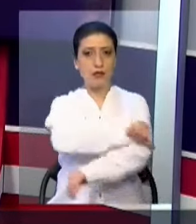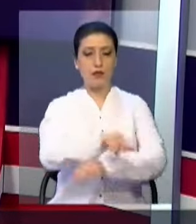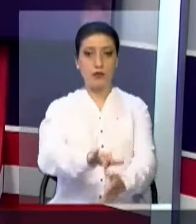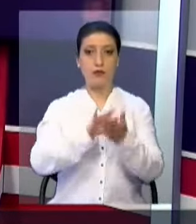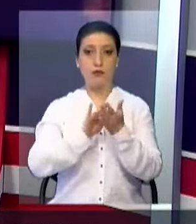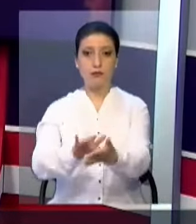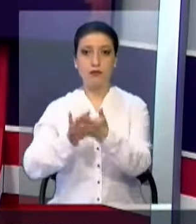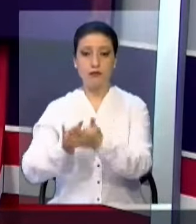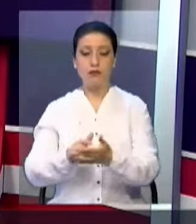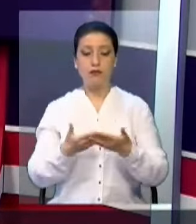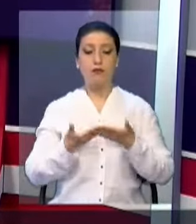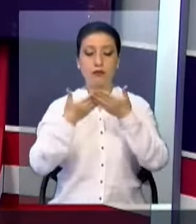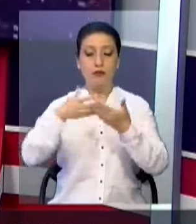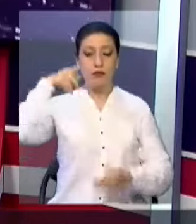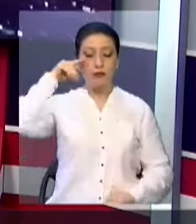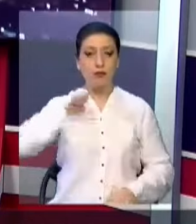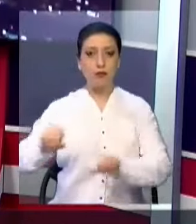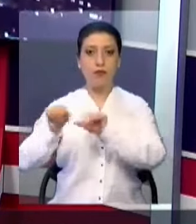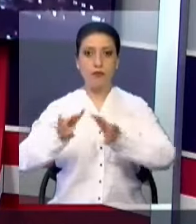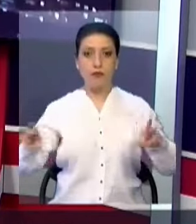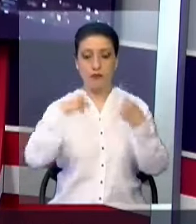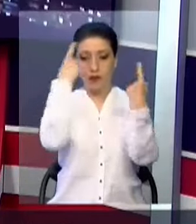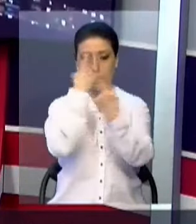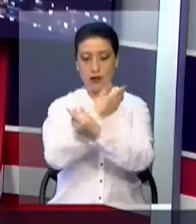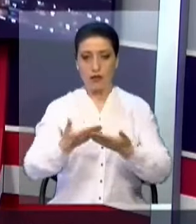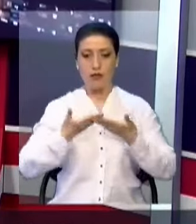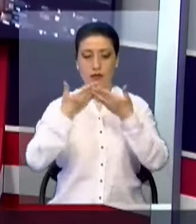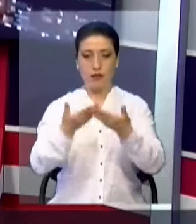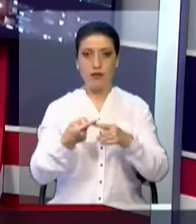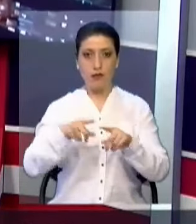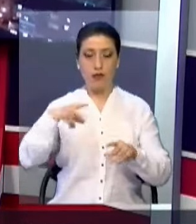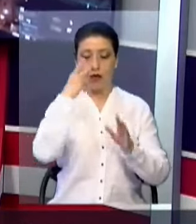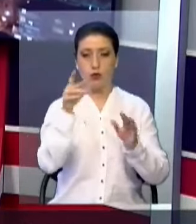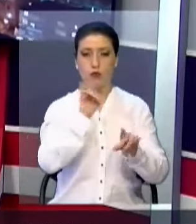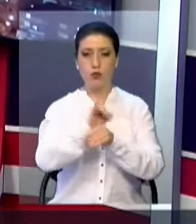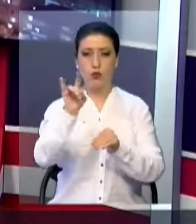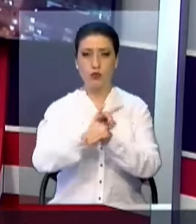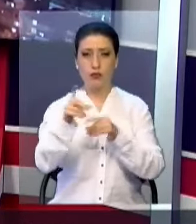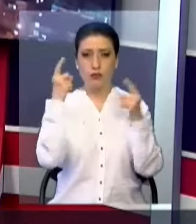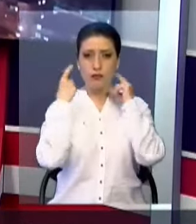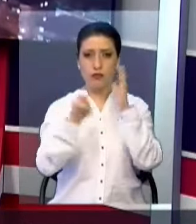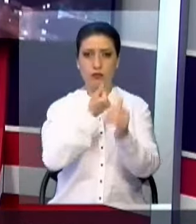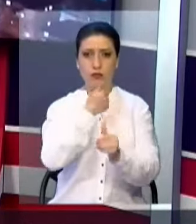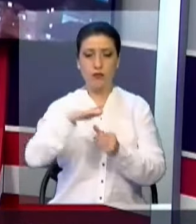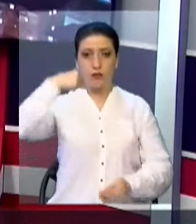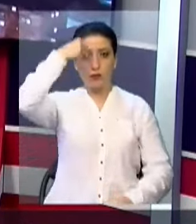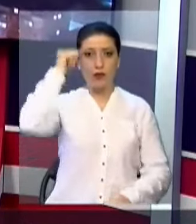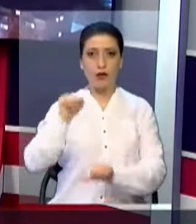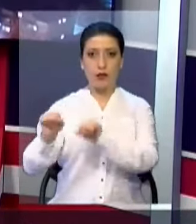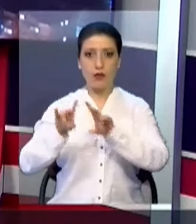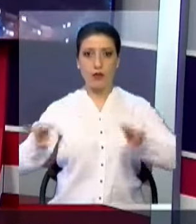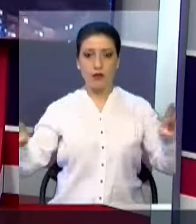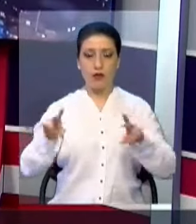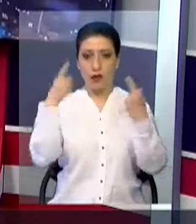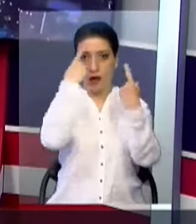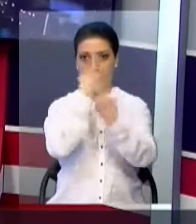դիրքերի ուղությամբ։ Կարդում ենք Հայաստանի պաշտպանության նախարարության հայտարարության տեքստում, դրանով նաև ապատեղեկատվություն է անվանվում ադրբեջանի պաշտպանության